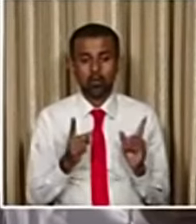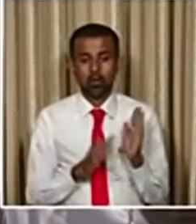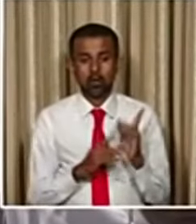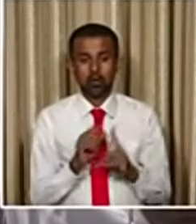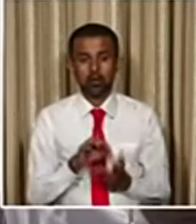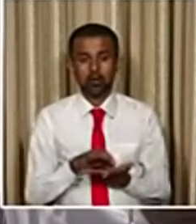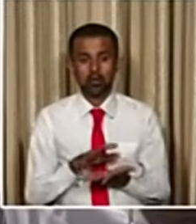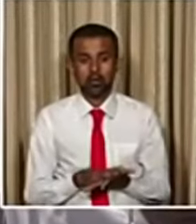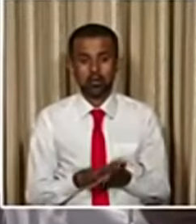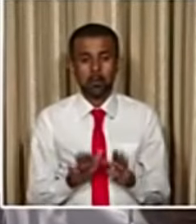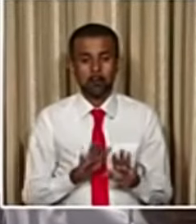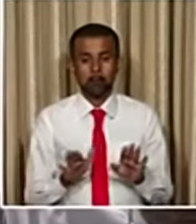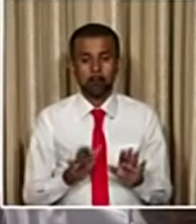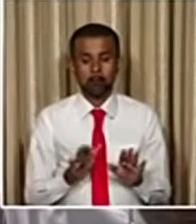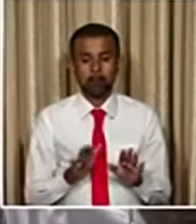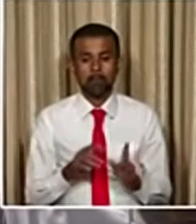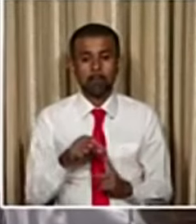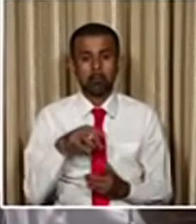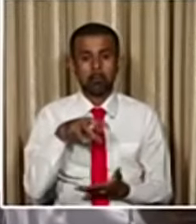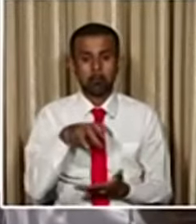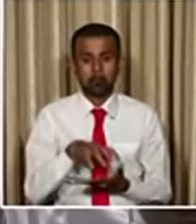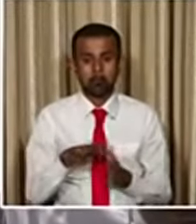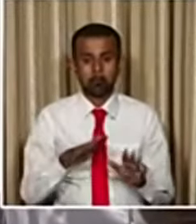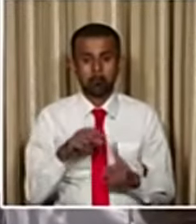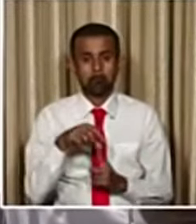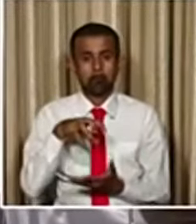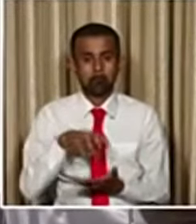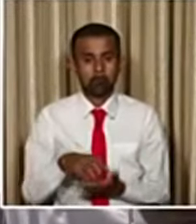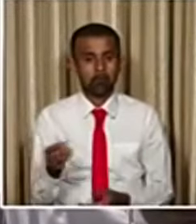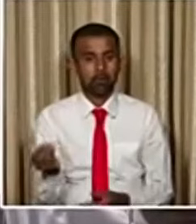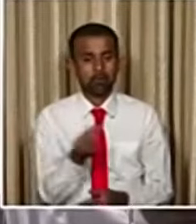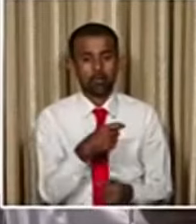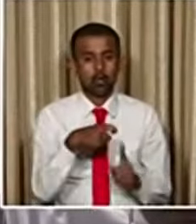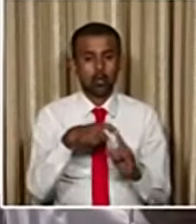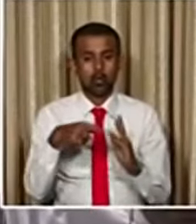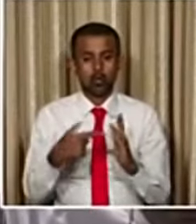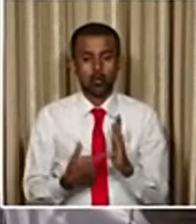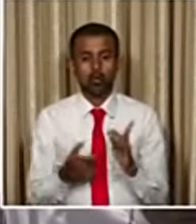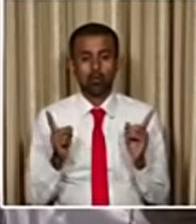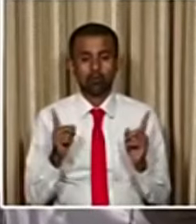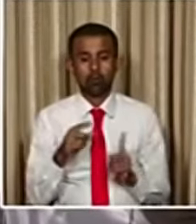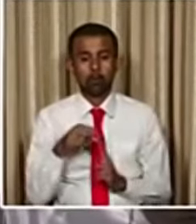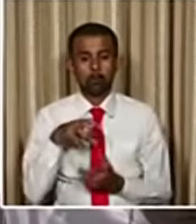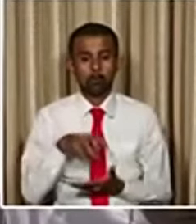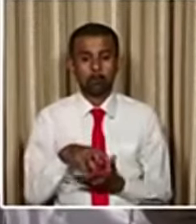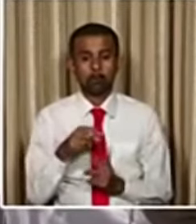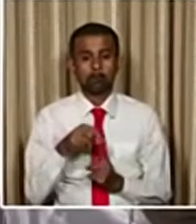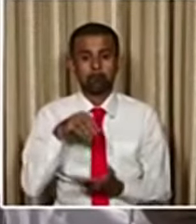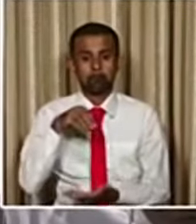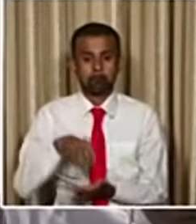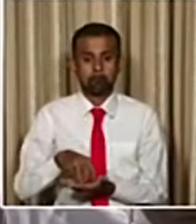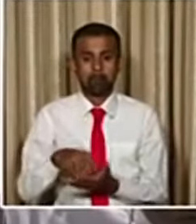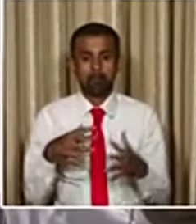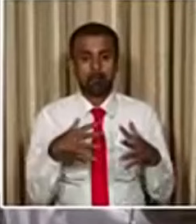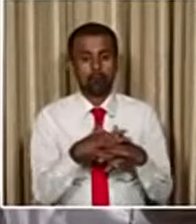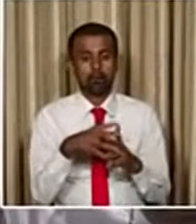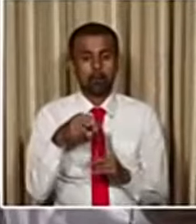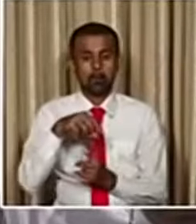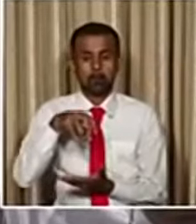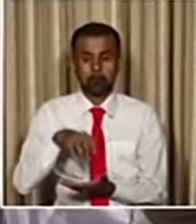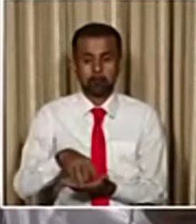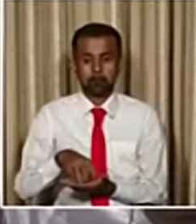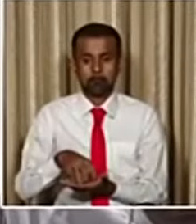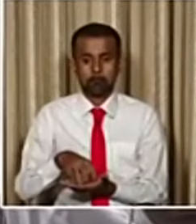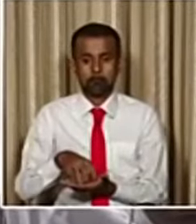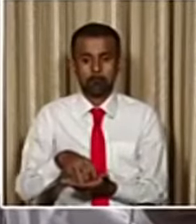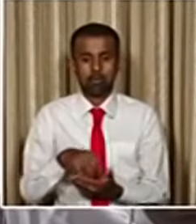අමාත්‍යාංශයේ තීන්දුව ගත්තේ මේක පරිපාලනය අදාළ පළාත් පාලන ආයතනයට දෙන්න. දැන් කොටවිල ක්‍රීඩාංගණය පළාත් පාලන ආයතනයේ ප්‍රාදේශ සභාව, වැලිගම ප්‍රාදේශ සභාව. ඉතින්